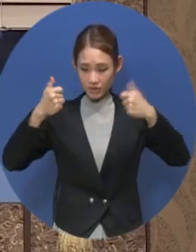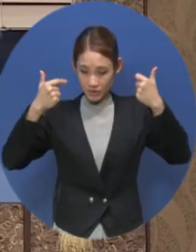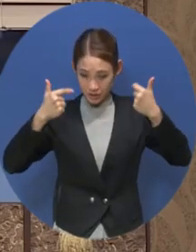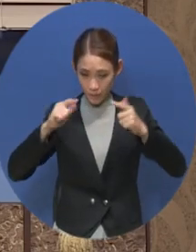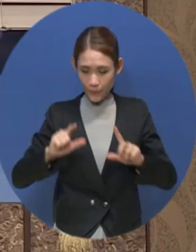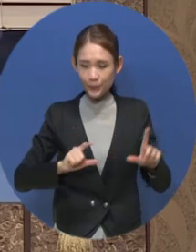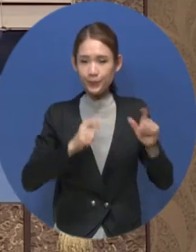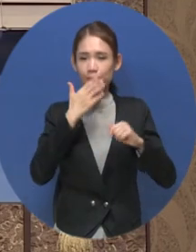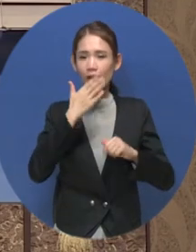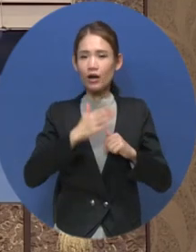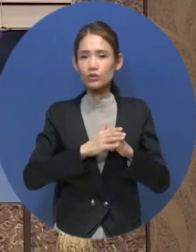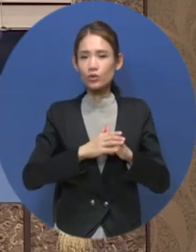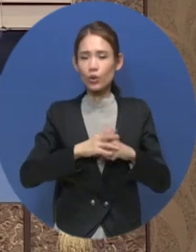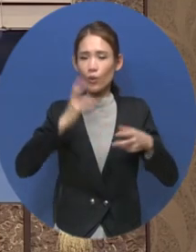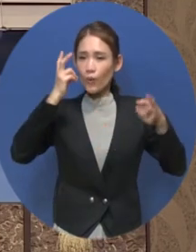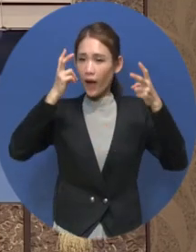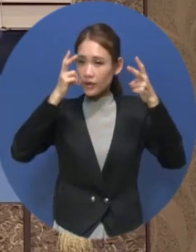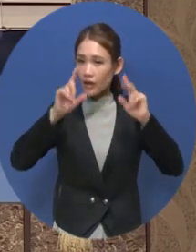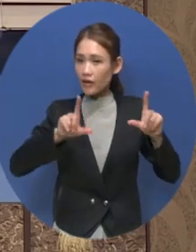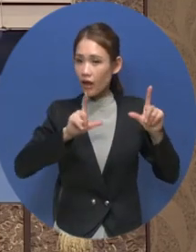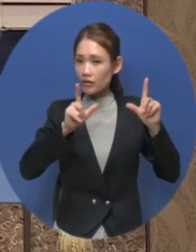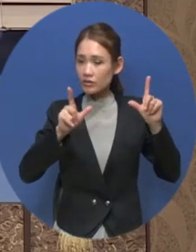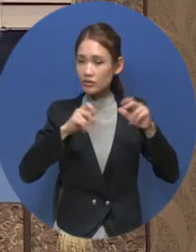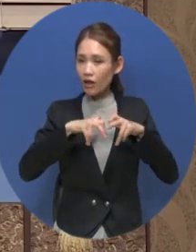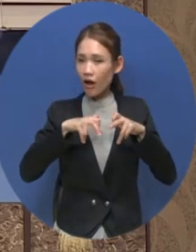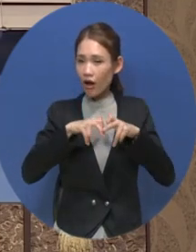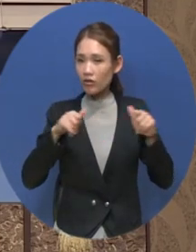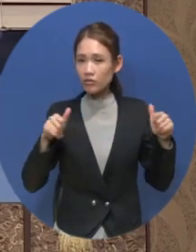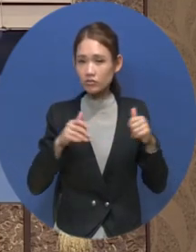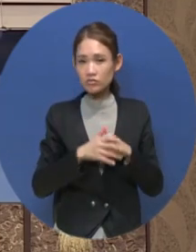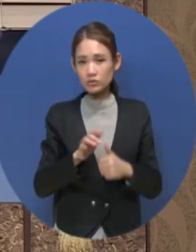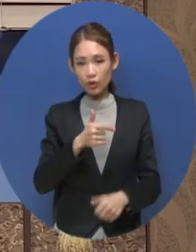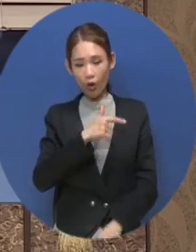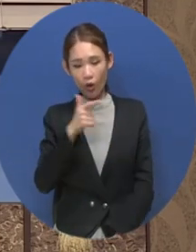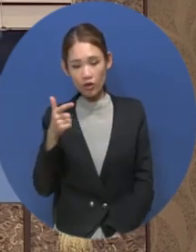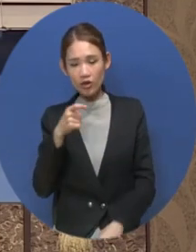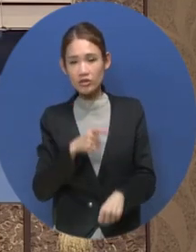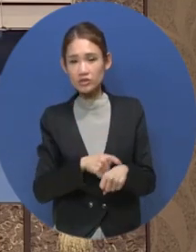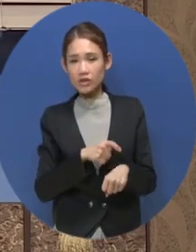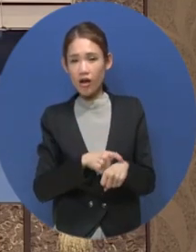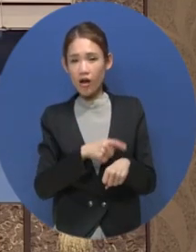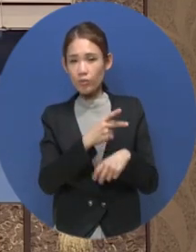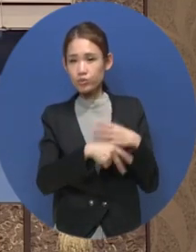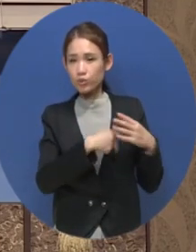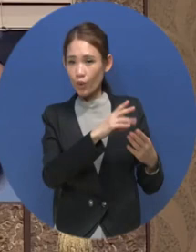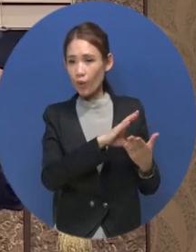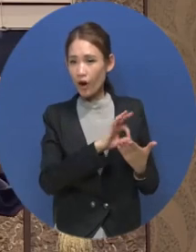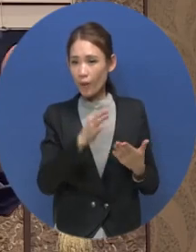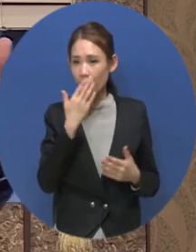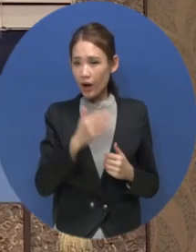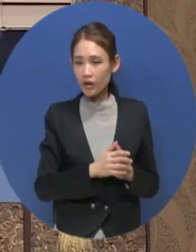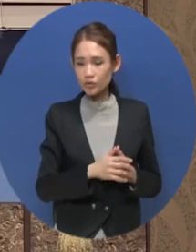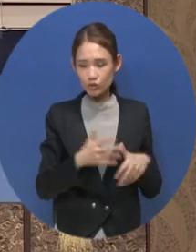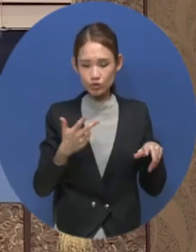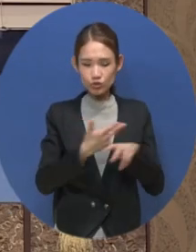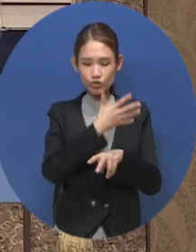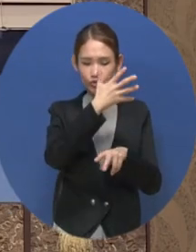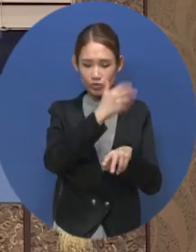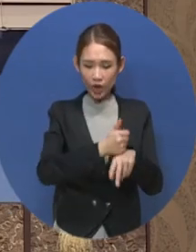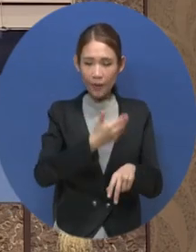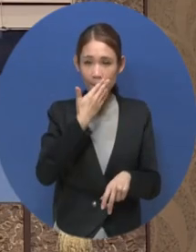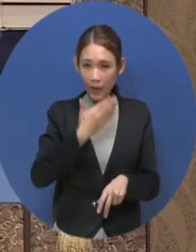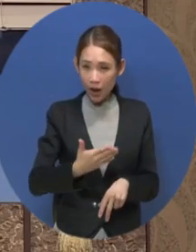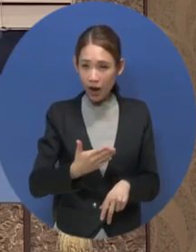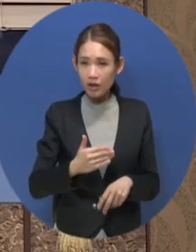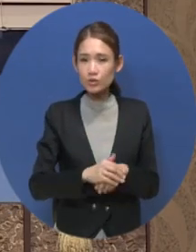또 네. 직장에 다니는 장애인들은 저녁 시간에 또 프로그램을 또 할 수 있고 예. 또 주말에 할 수 있고